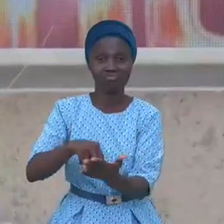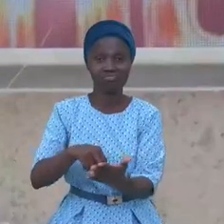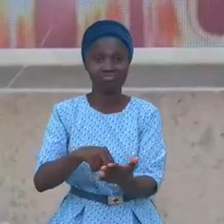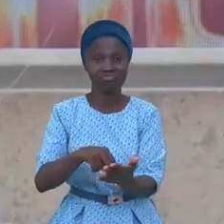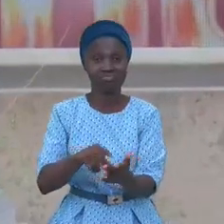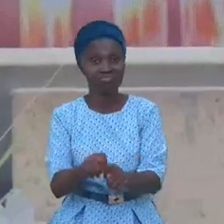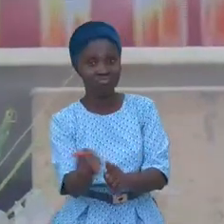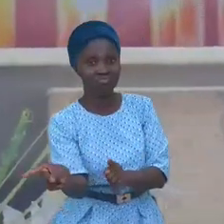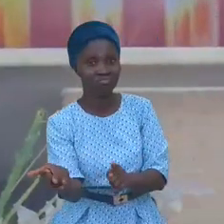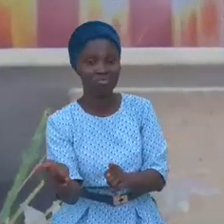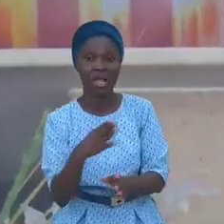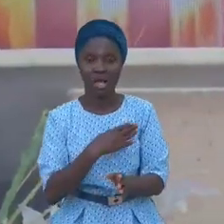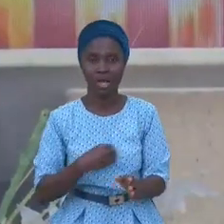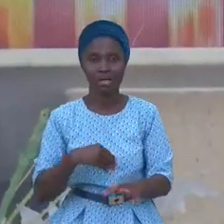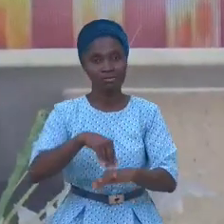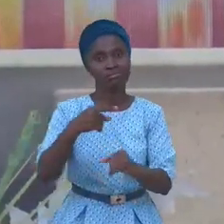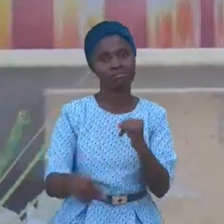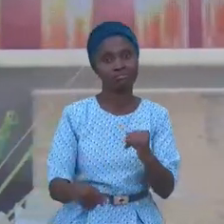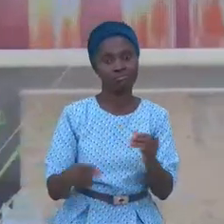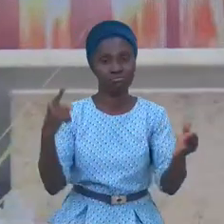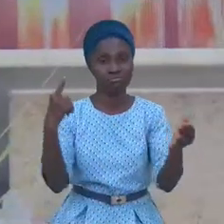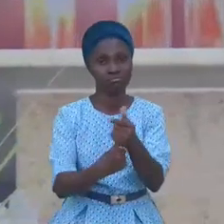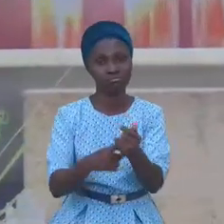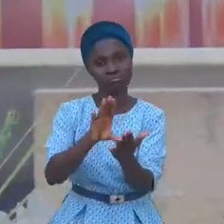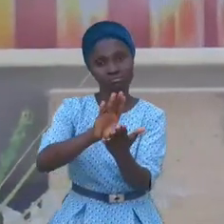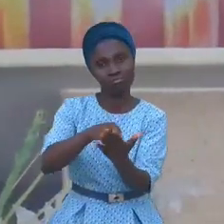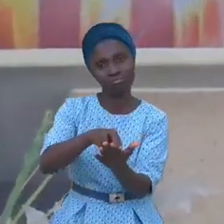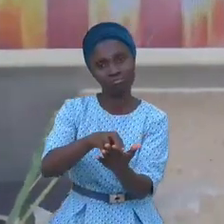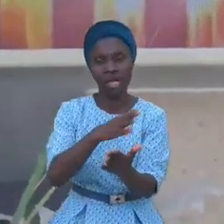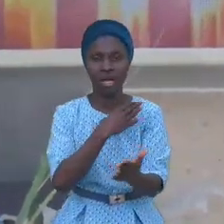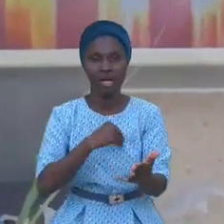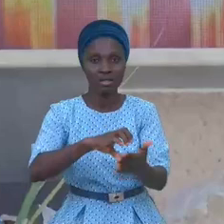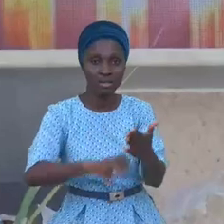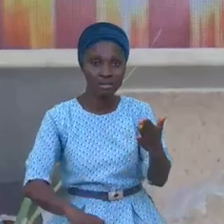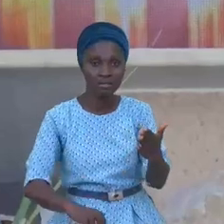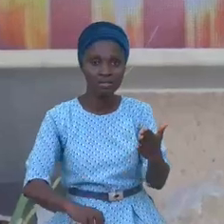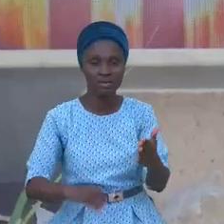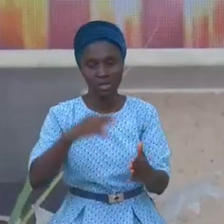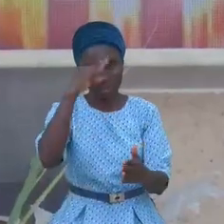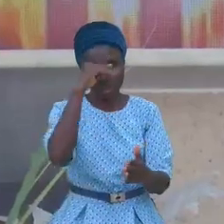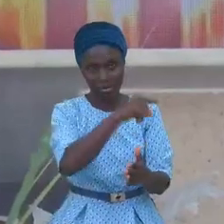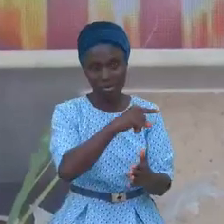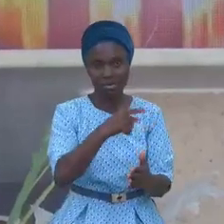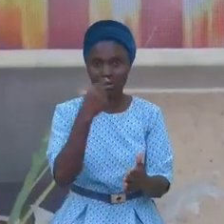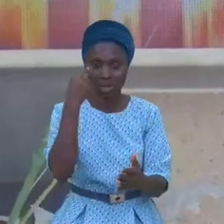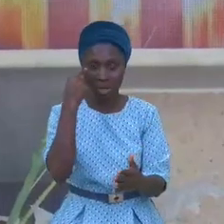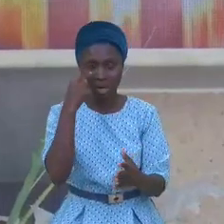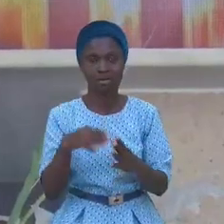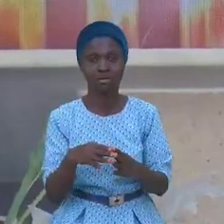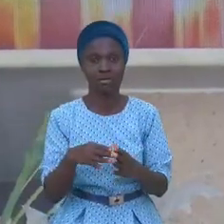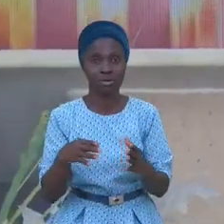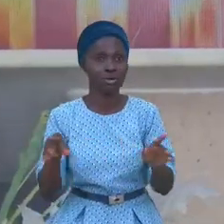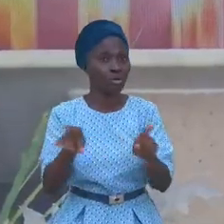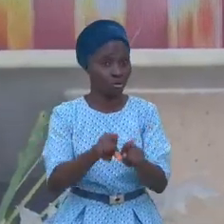là. Et finalement, ils l'ont eu. Ils ont ôté ses yeux. Ses yeux